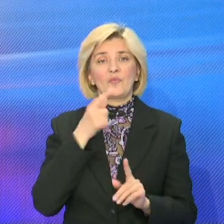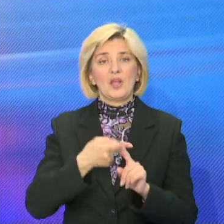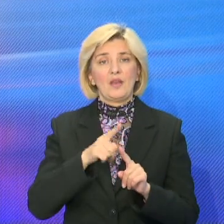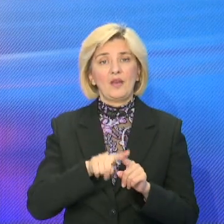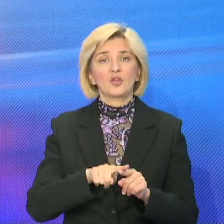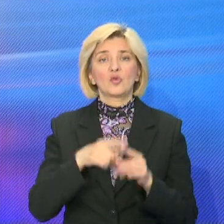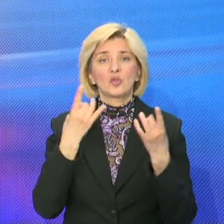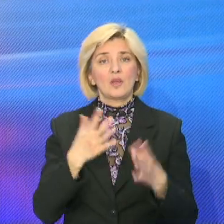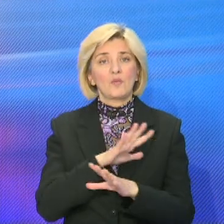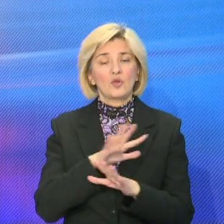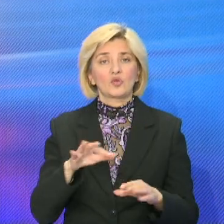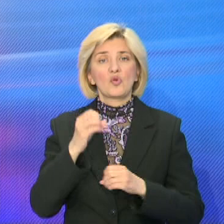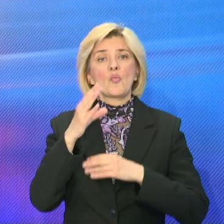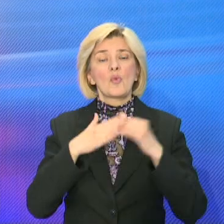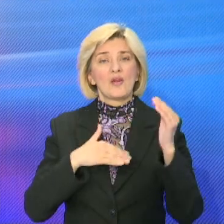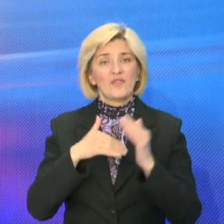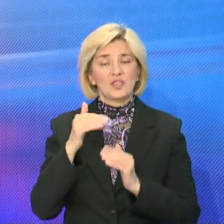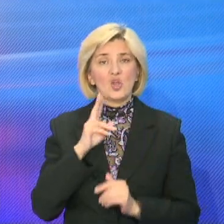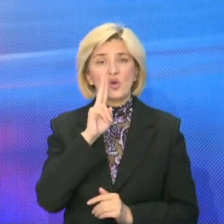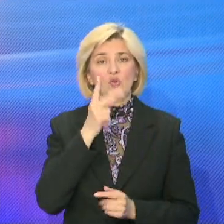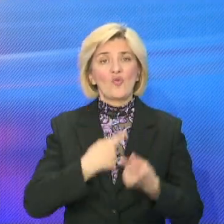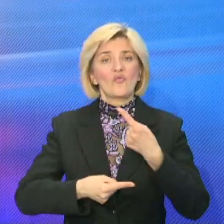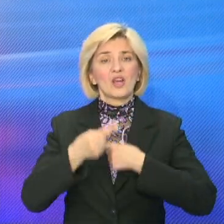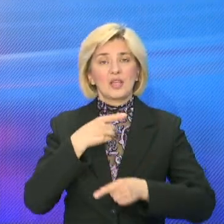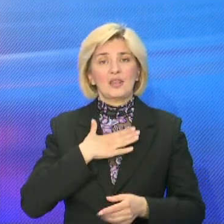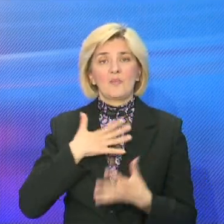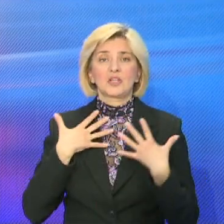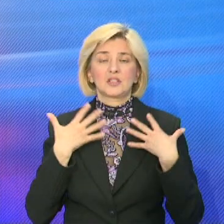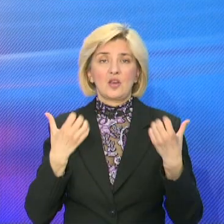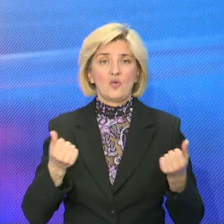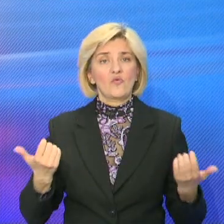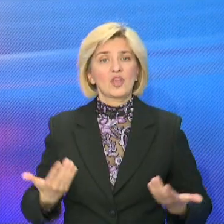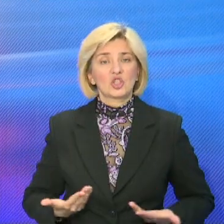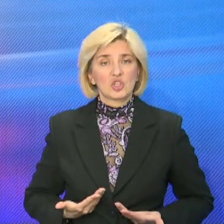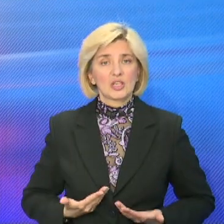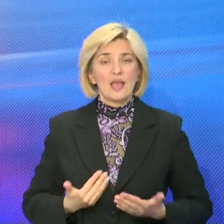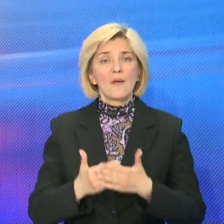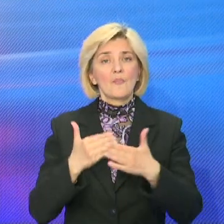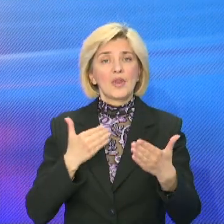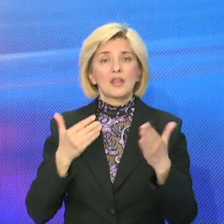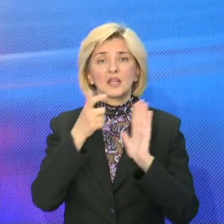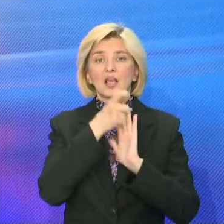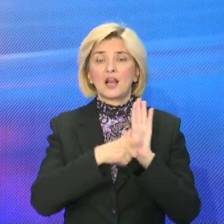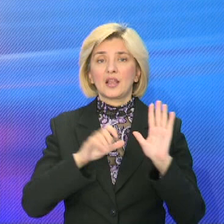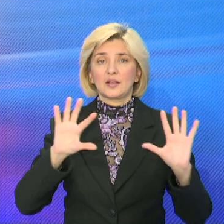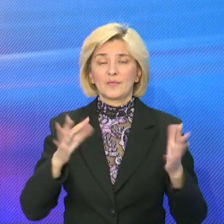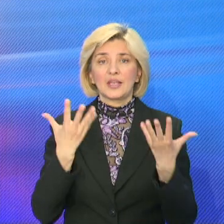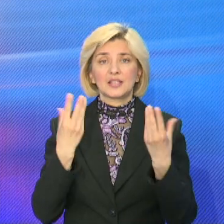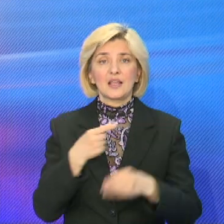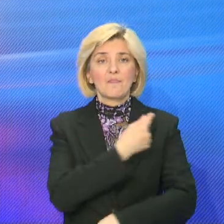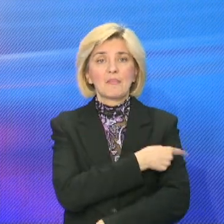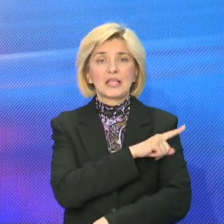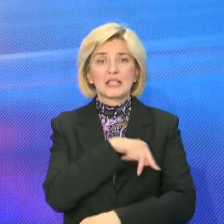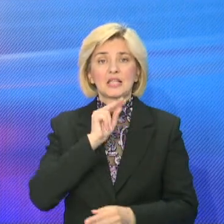не опрос 2 отказную профессию тем кто вертай а нам здоровье и жить и на первые дни календарной позади медицинских